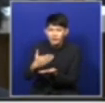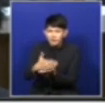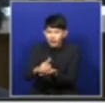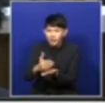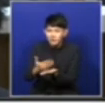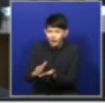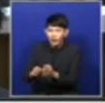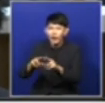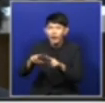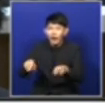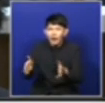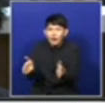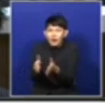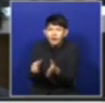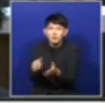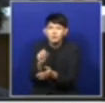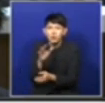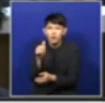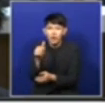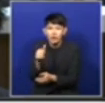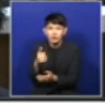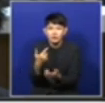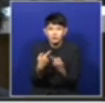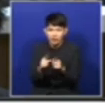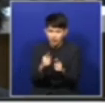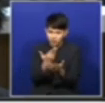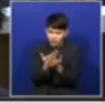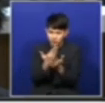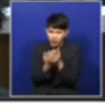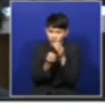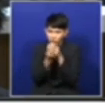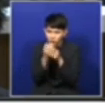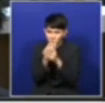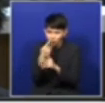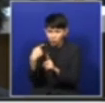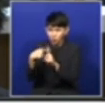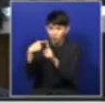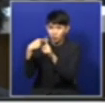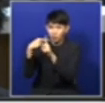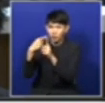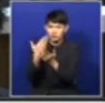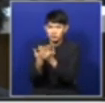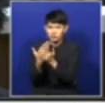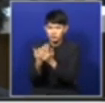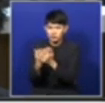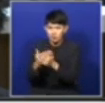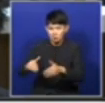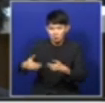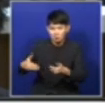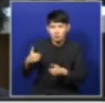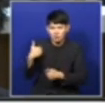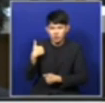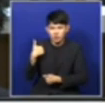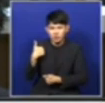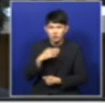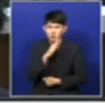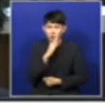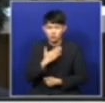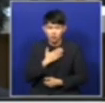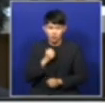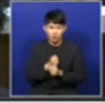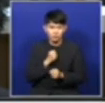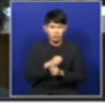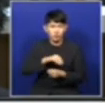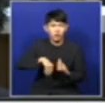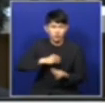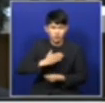ได้ด้วยการบอกดอกบวกดอกเบี้ยส่วนเกินไปแล้วกินส่วนต่างถ้าท่านประธานเป็นนักธุรกิจท่านประธาน